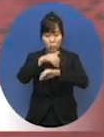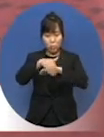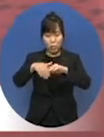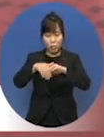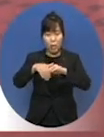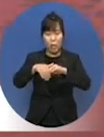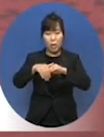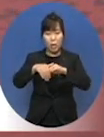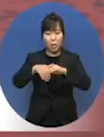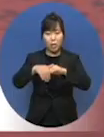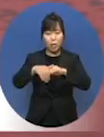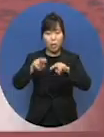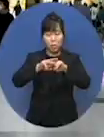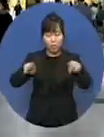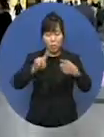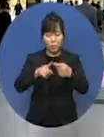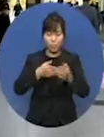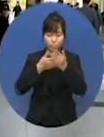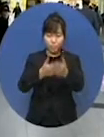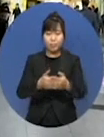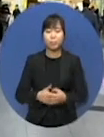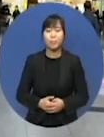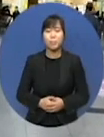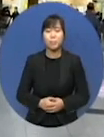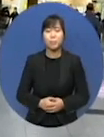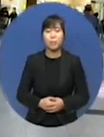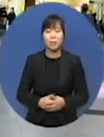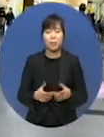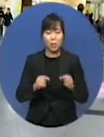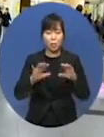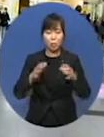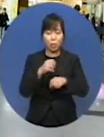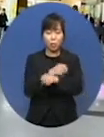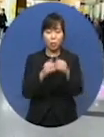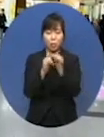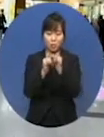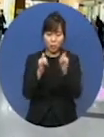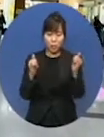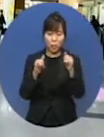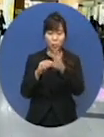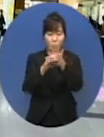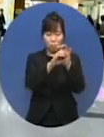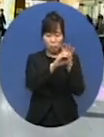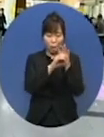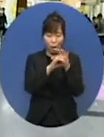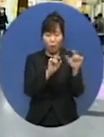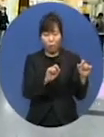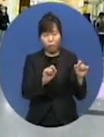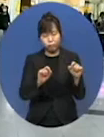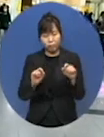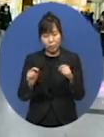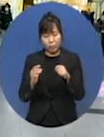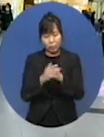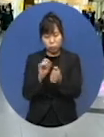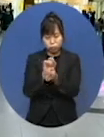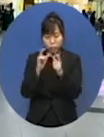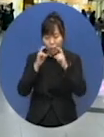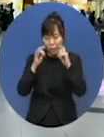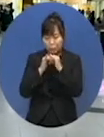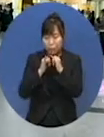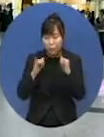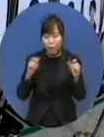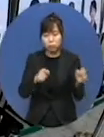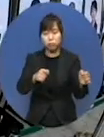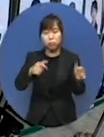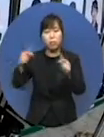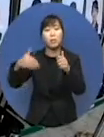철폐를 촉구합니다. 이에 대해 일부 국가유공자들은 코로나19 사태 장기화로 확진자들이